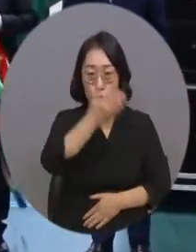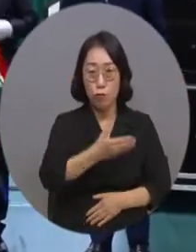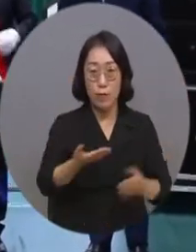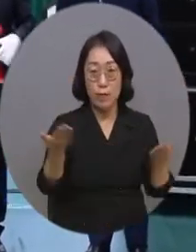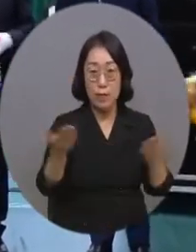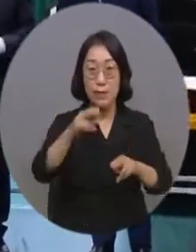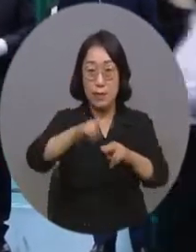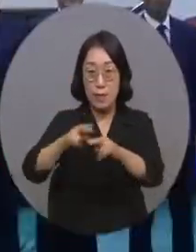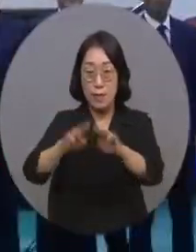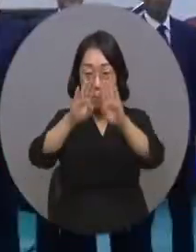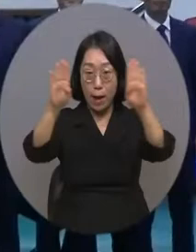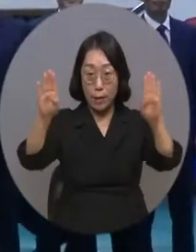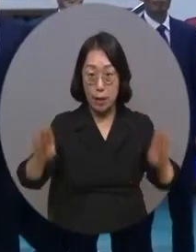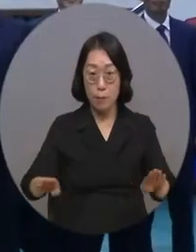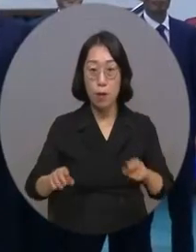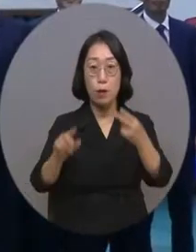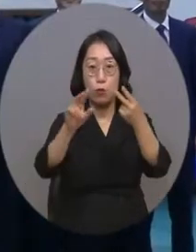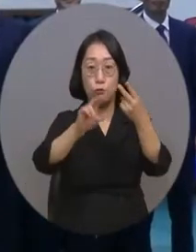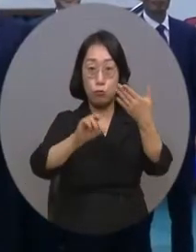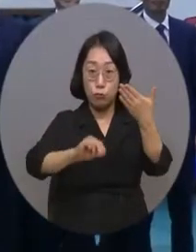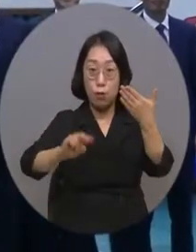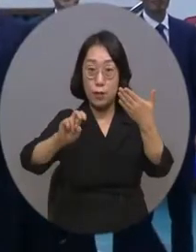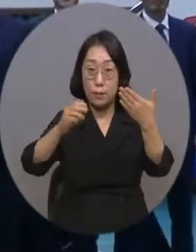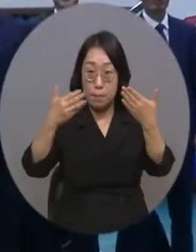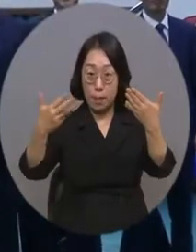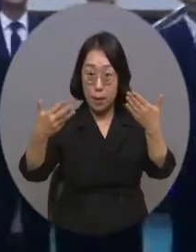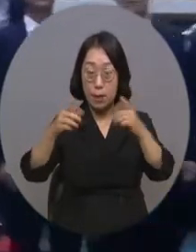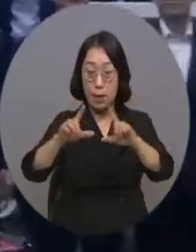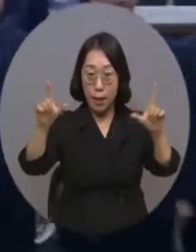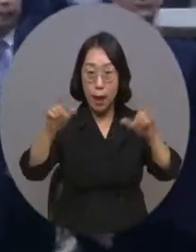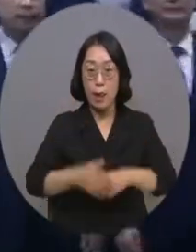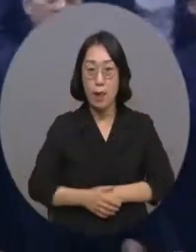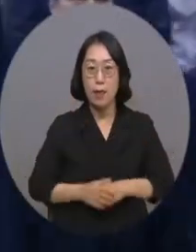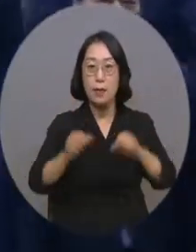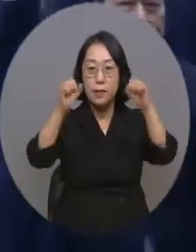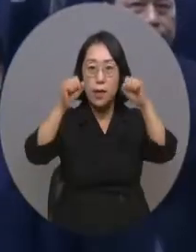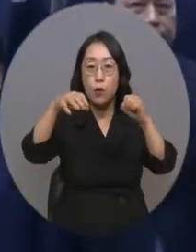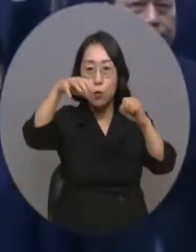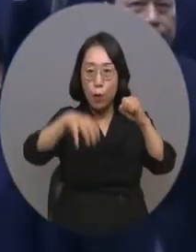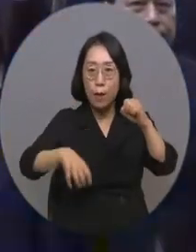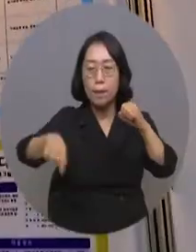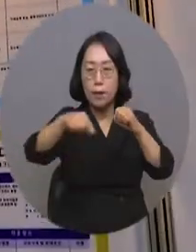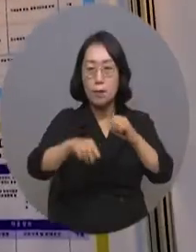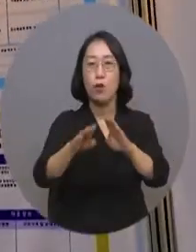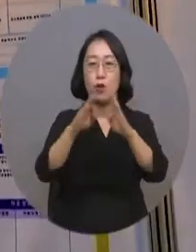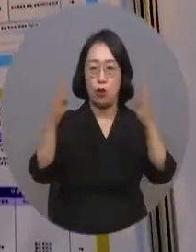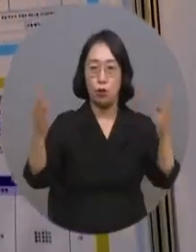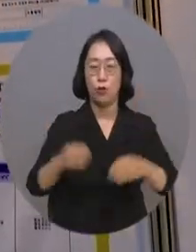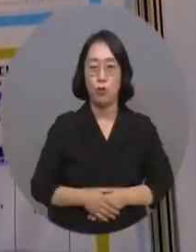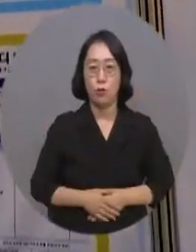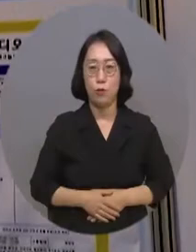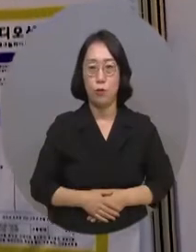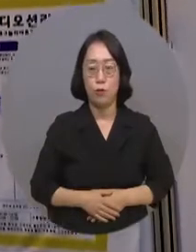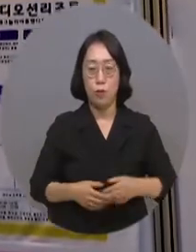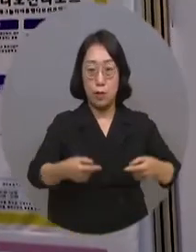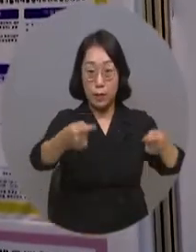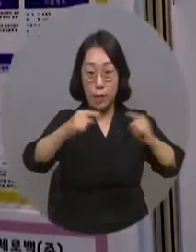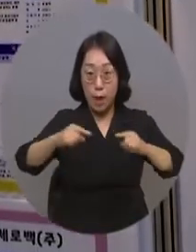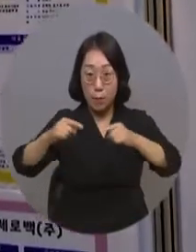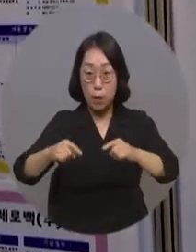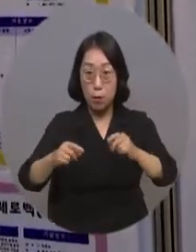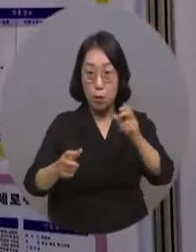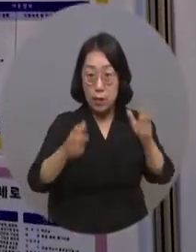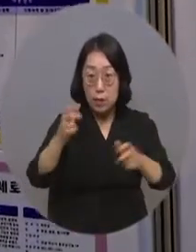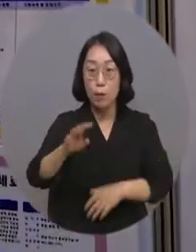박람회가 지난 9월 28일 여수시 흥국체육관에서 열렸습니다. 40여 개 기업이 참여해